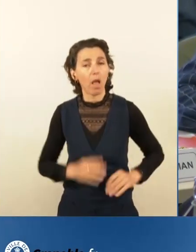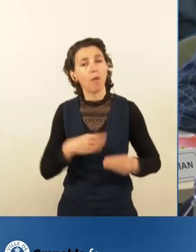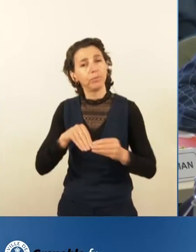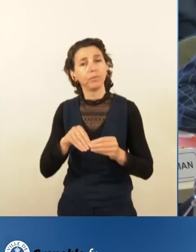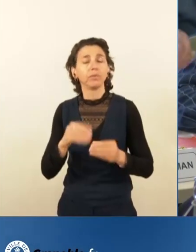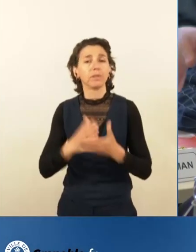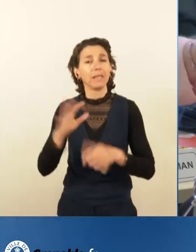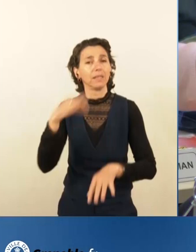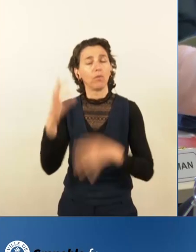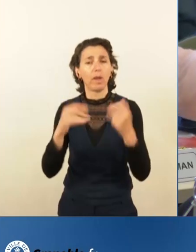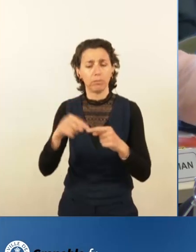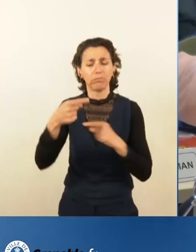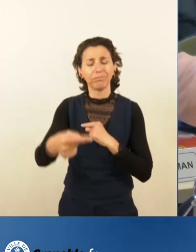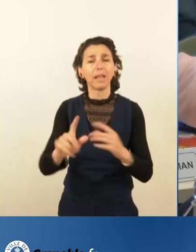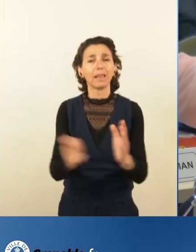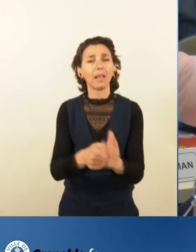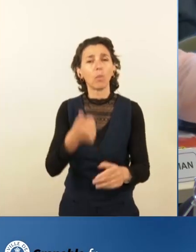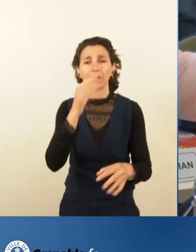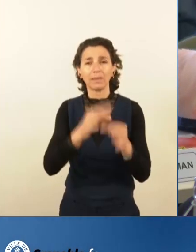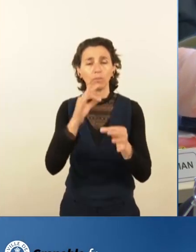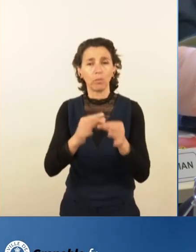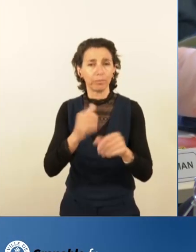scolaire prochaine premier septembre